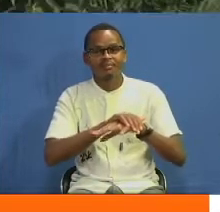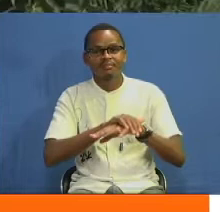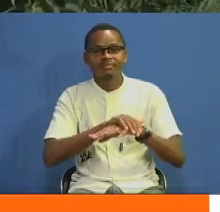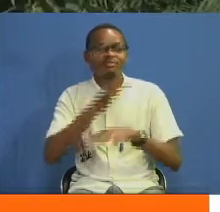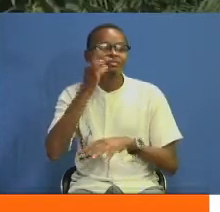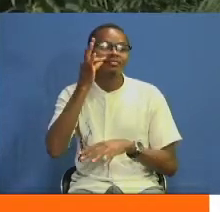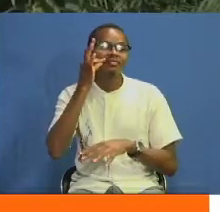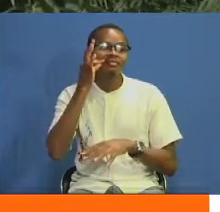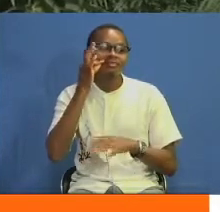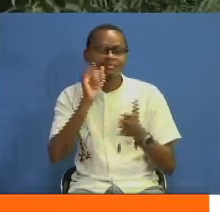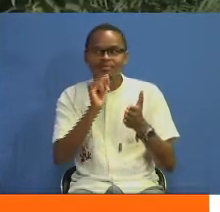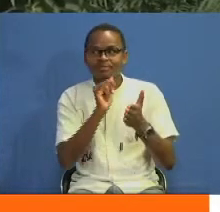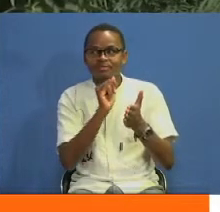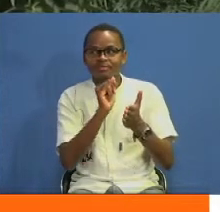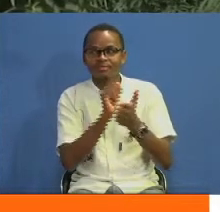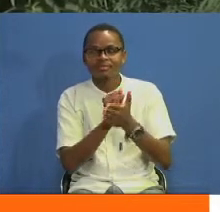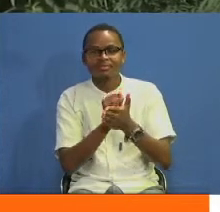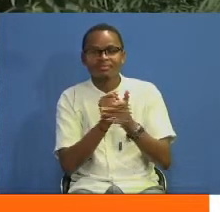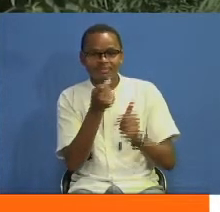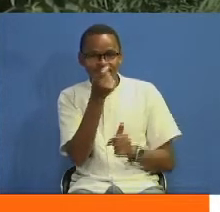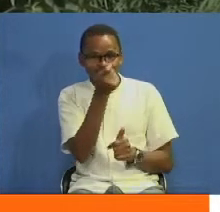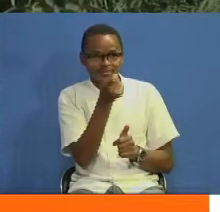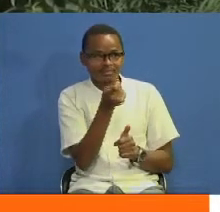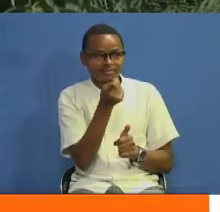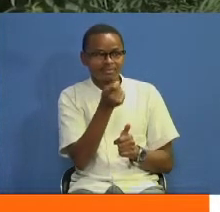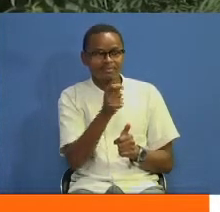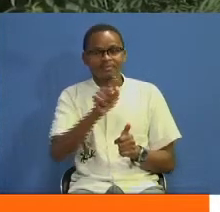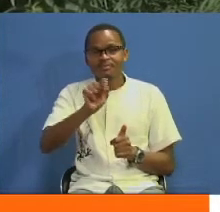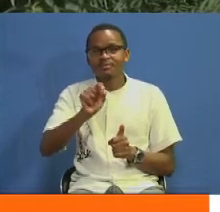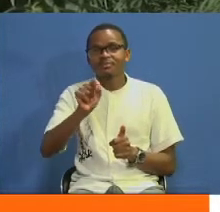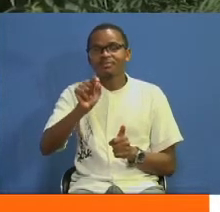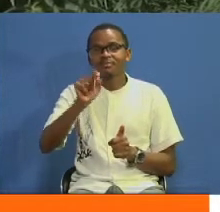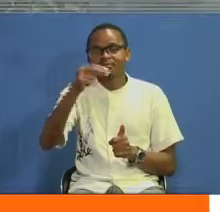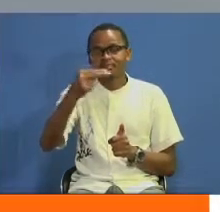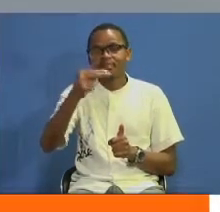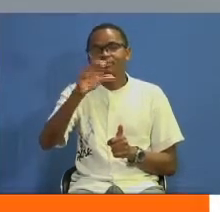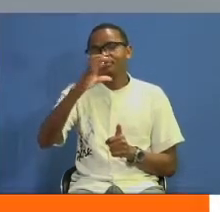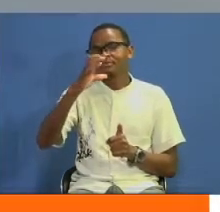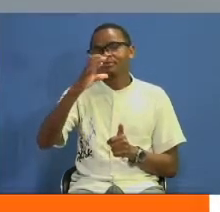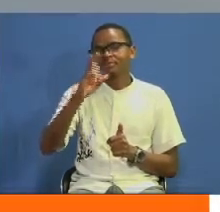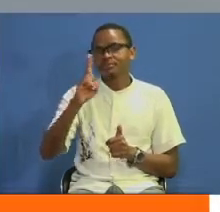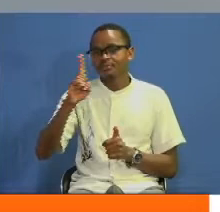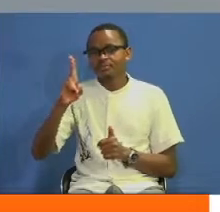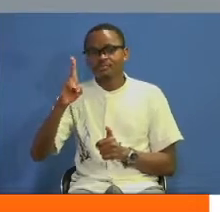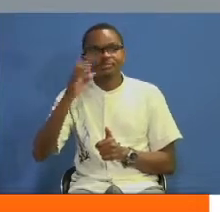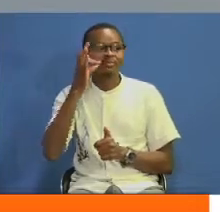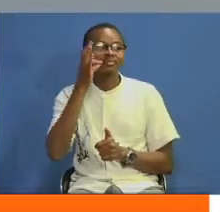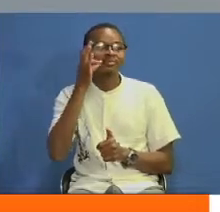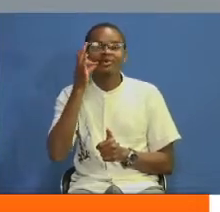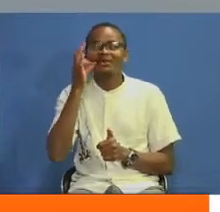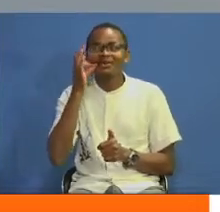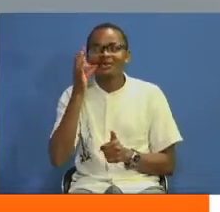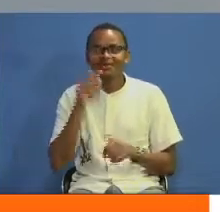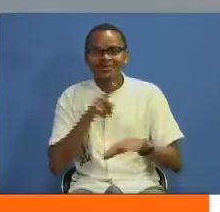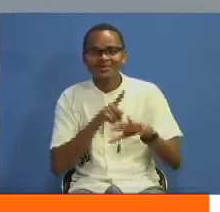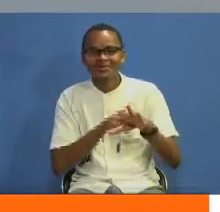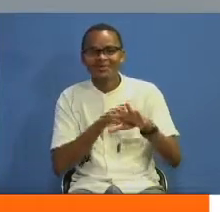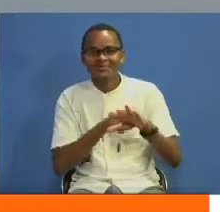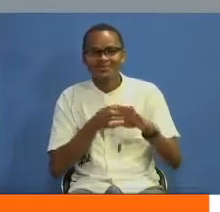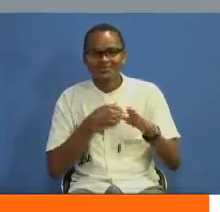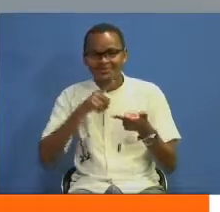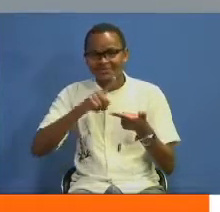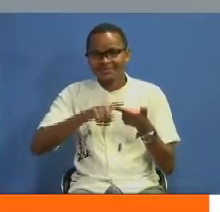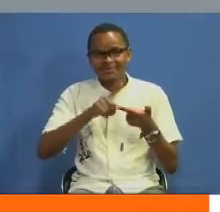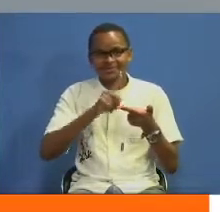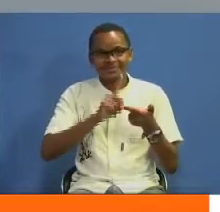bangi ambao una viwango vya chini sana vya THC, ambao ni aina ya kilevi katika bangi. Anapanga kuongeza